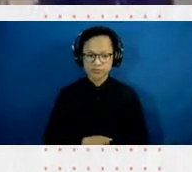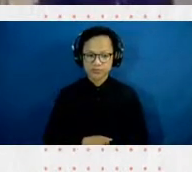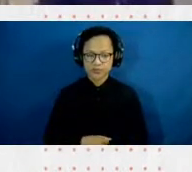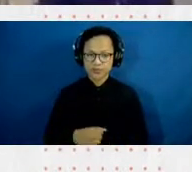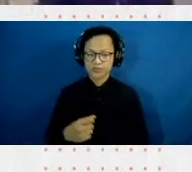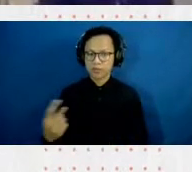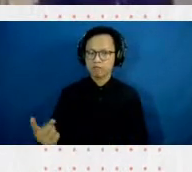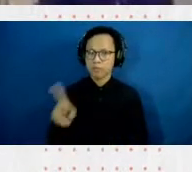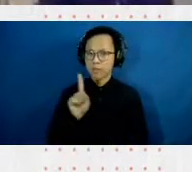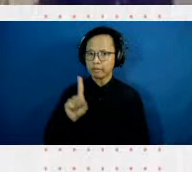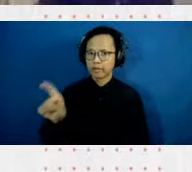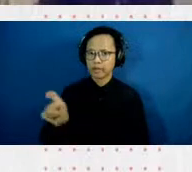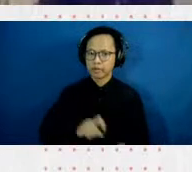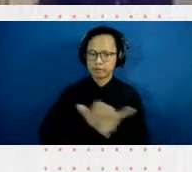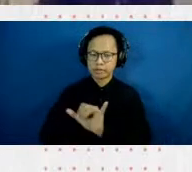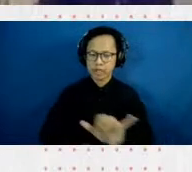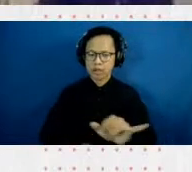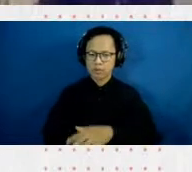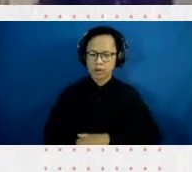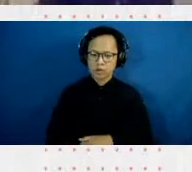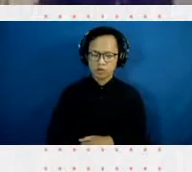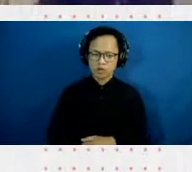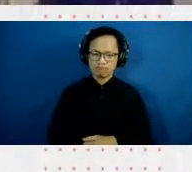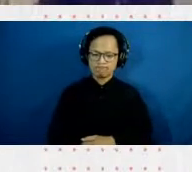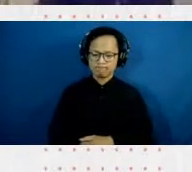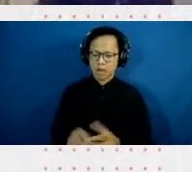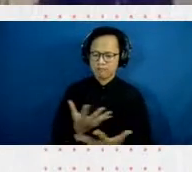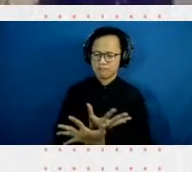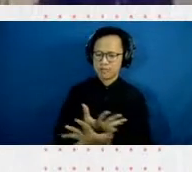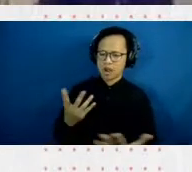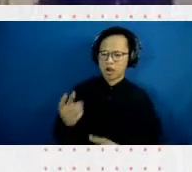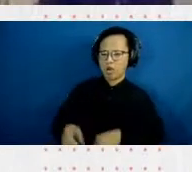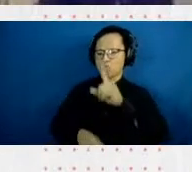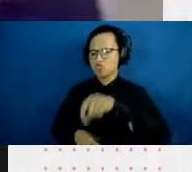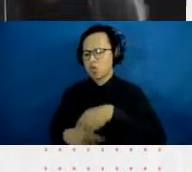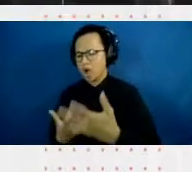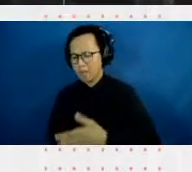Pertanyaannya sama Kak, bagaimana cara menjawab keinginan pasar di tengah pandemi ini?